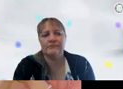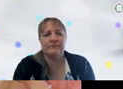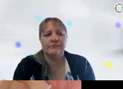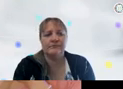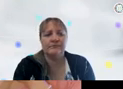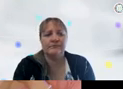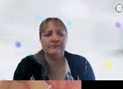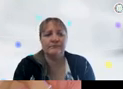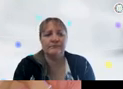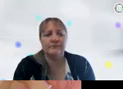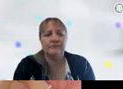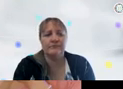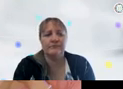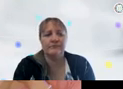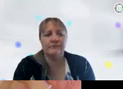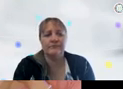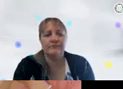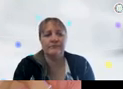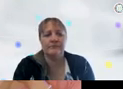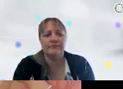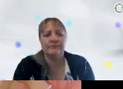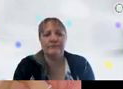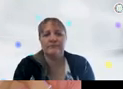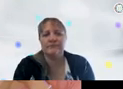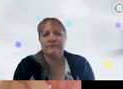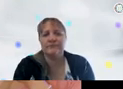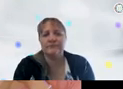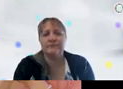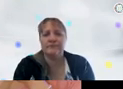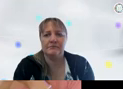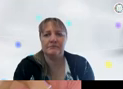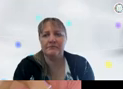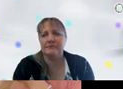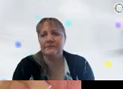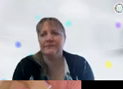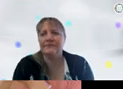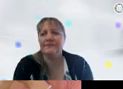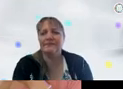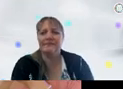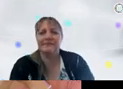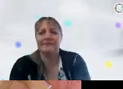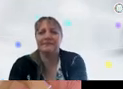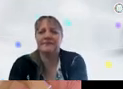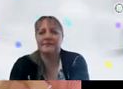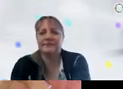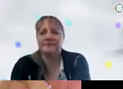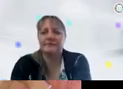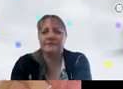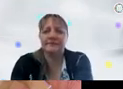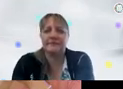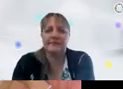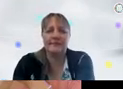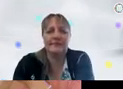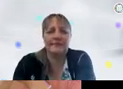Jahren oft gesehen haben, ist, dass manchmal in Schulen Infrastruktur fehlt. Das ist eine zusätzliche Aufgabe, haben